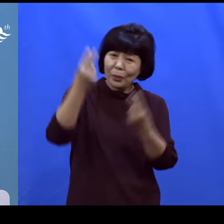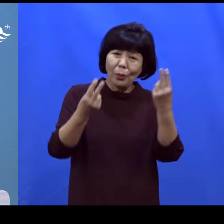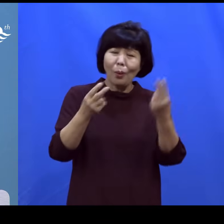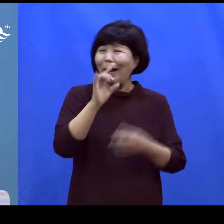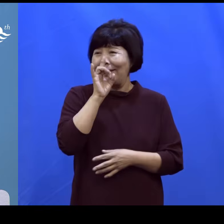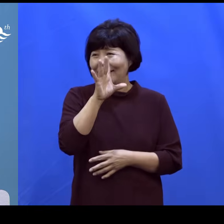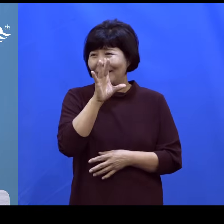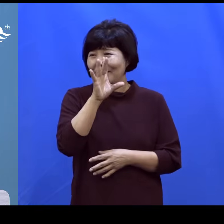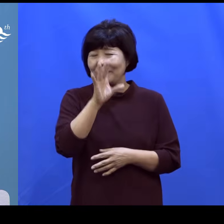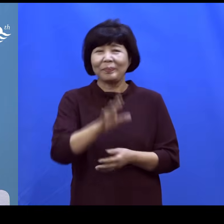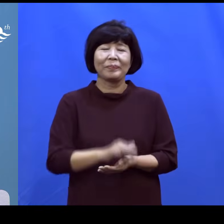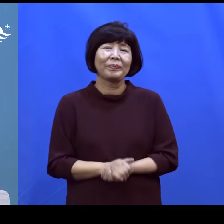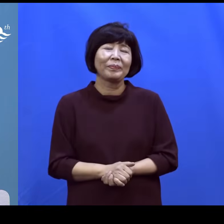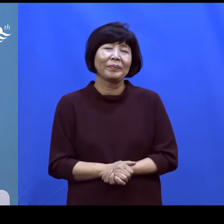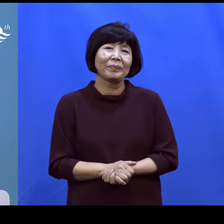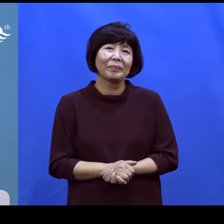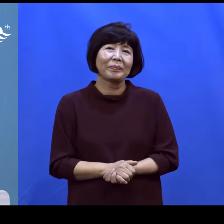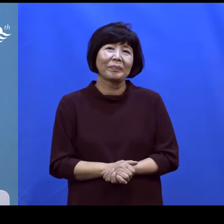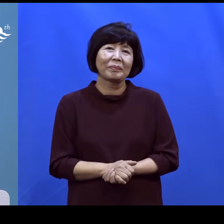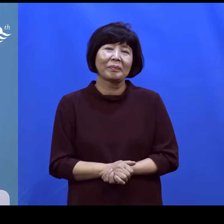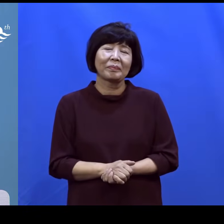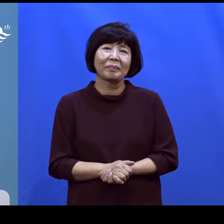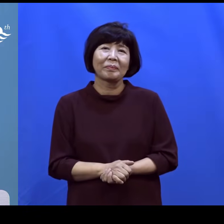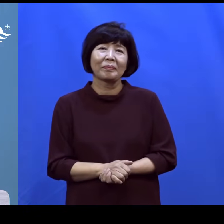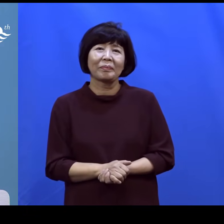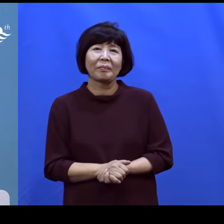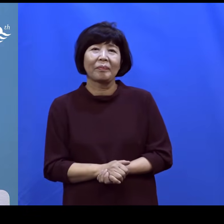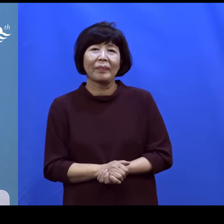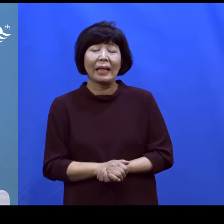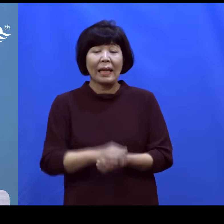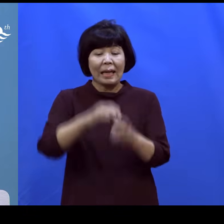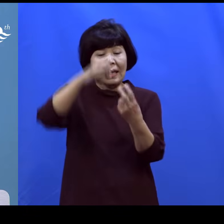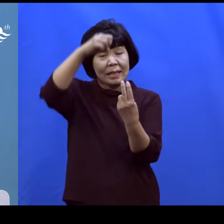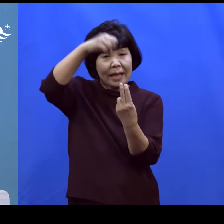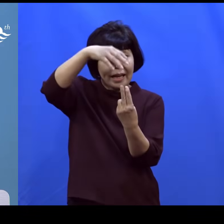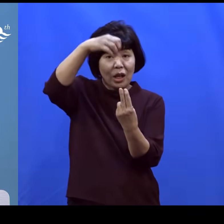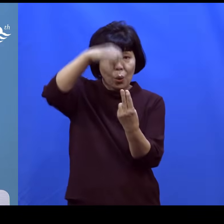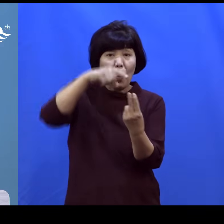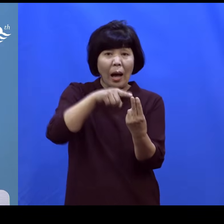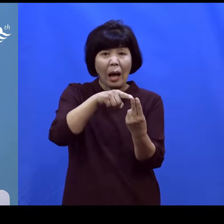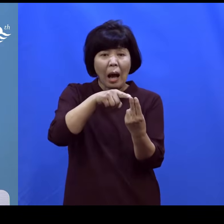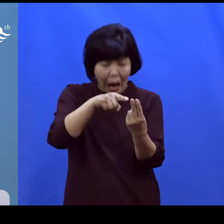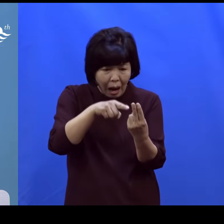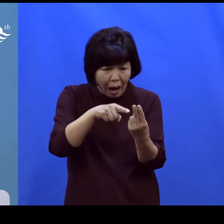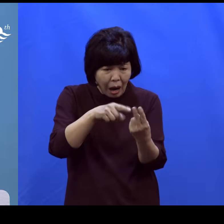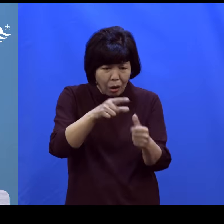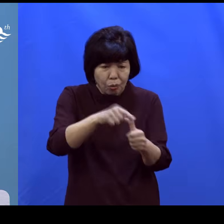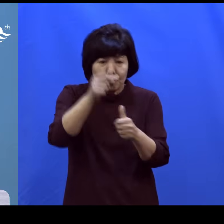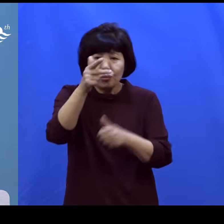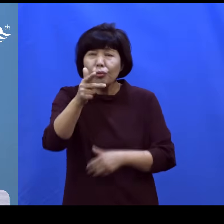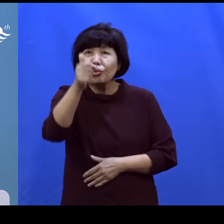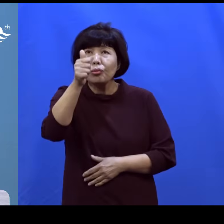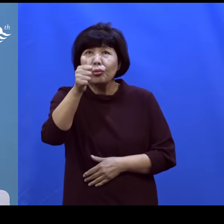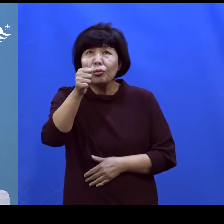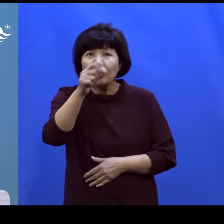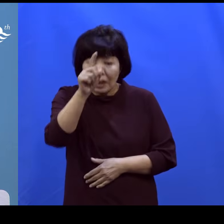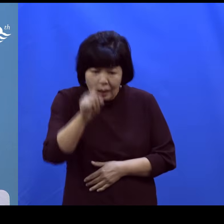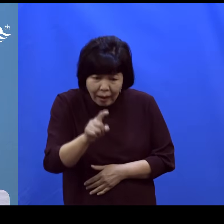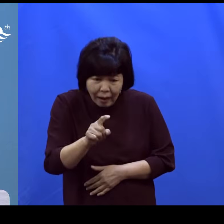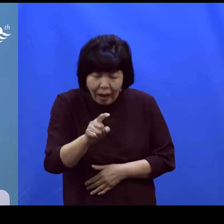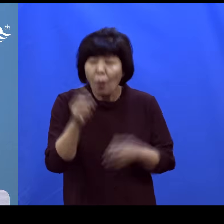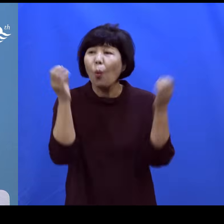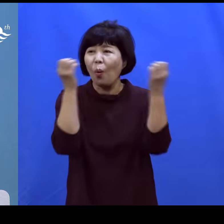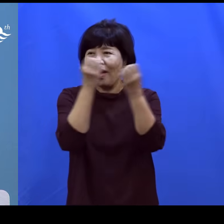그렇습니다. 자, 세례 요한을 사람들은 메시아로 오해했습니다. 오늘 이 본문에서는 세례